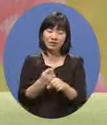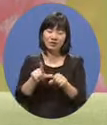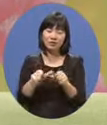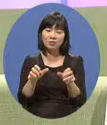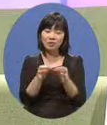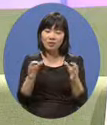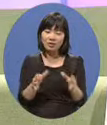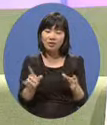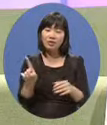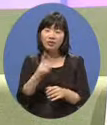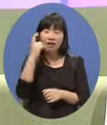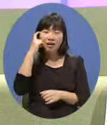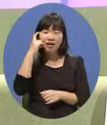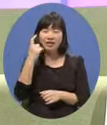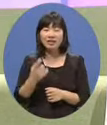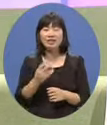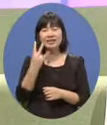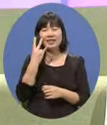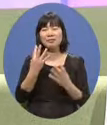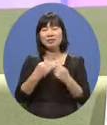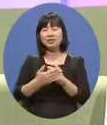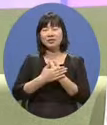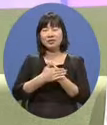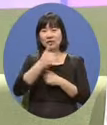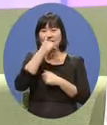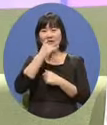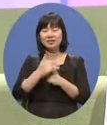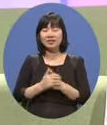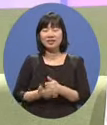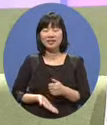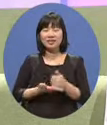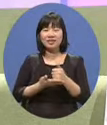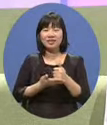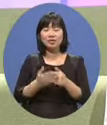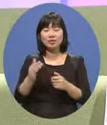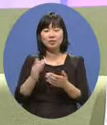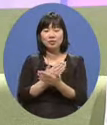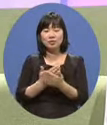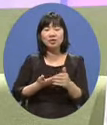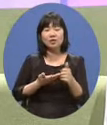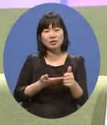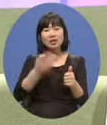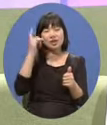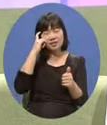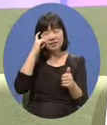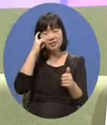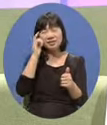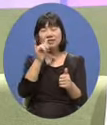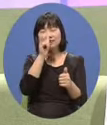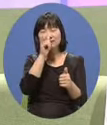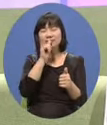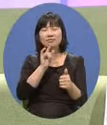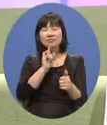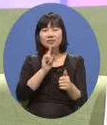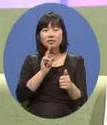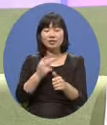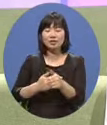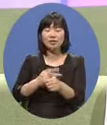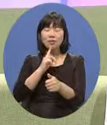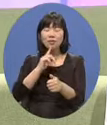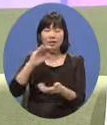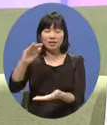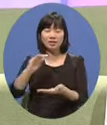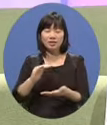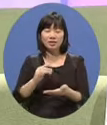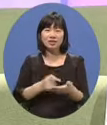도움이 되셨어요? 네, 많이 도움이 됐고, 아, 칭찬을 좀 구분해서 해줘야 되겠다, 그런 생각 들고, 선생님